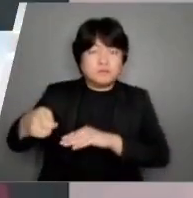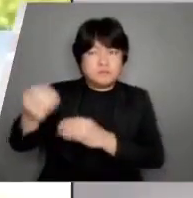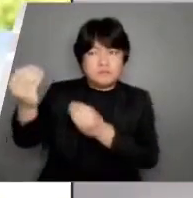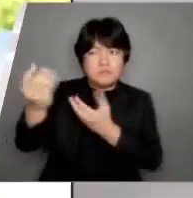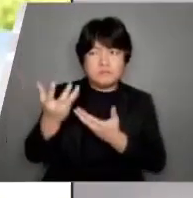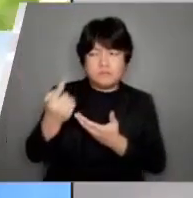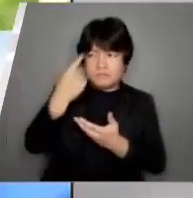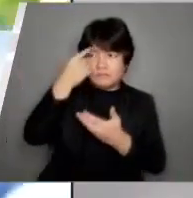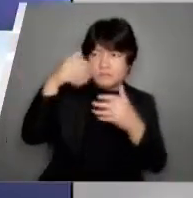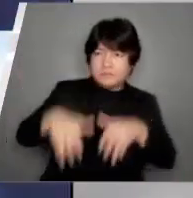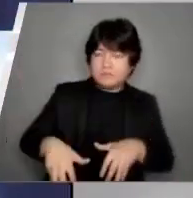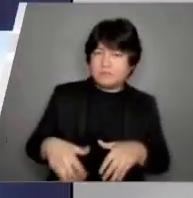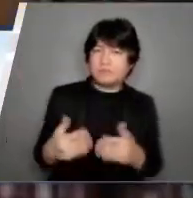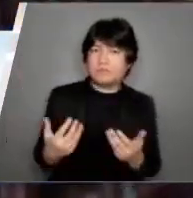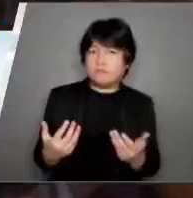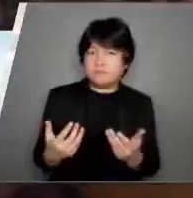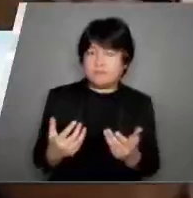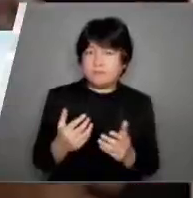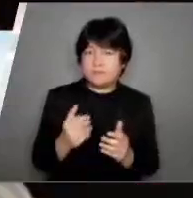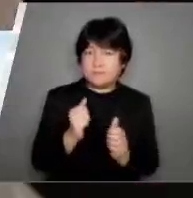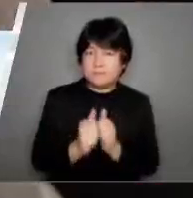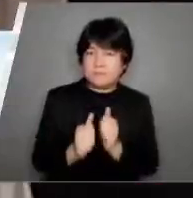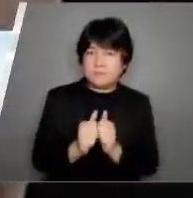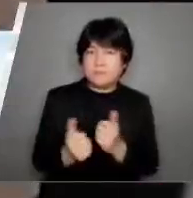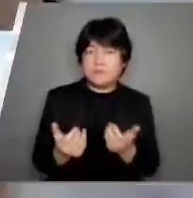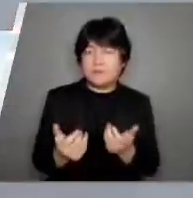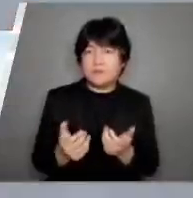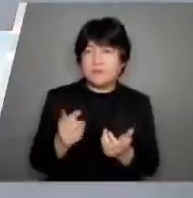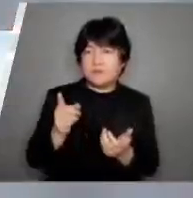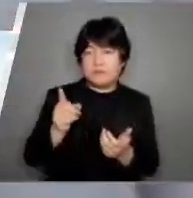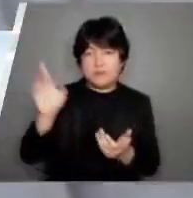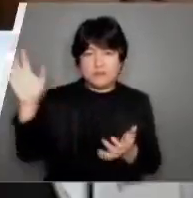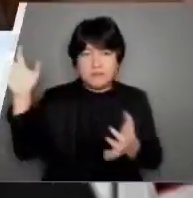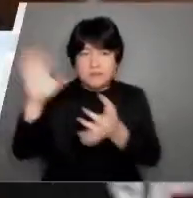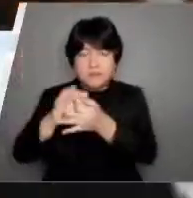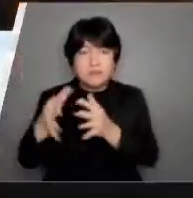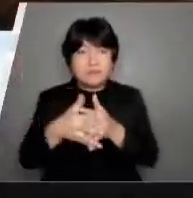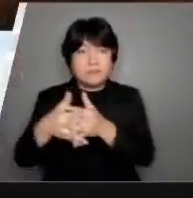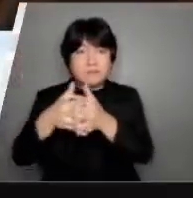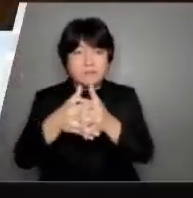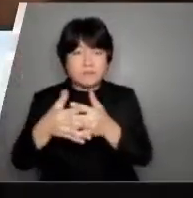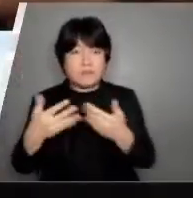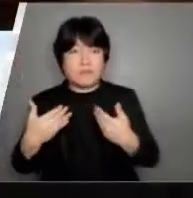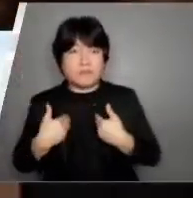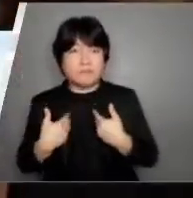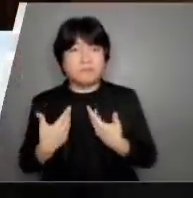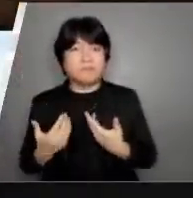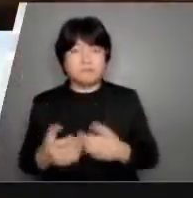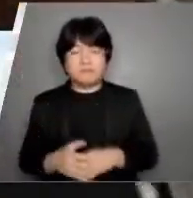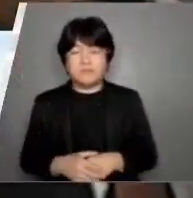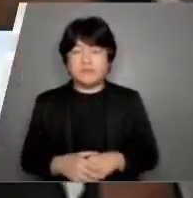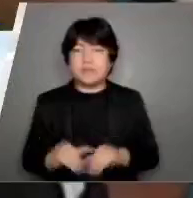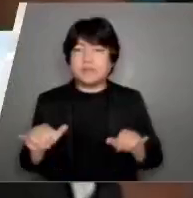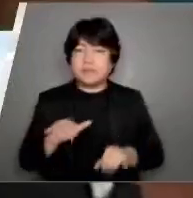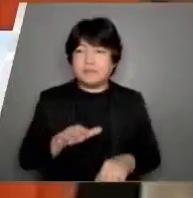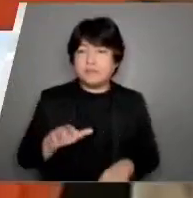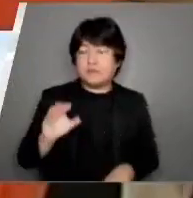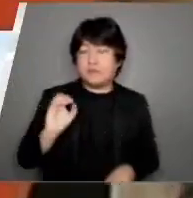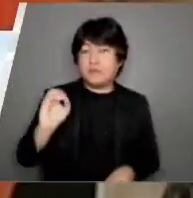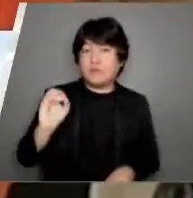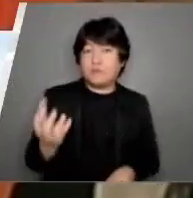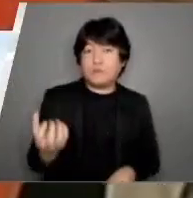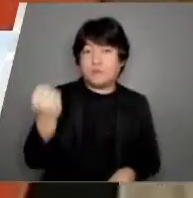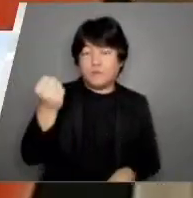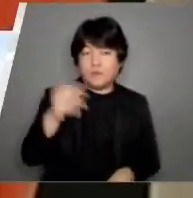naging basehan ay ang nakabimbing kaso ni Quiboloy sa Amerika. Gayun na sa Pilipinas, ang mga ri-ariang sakop ng order.